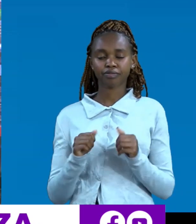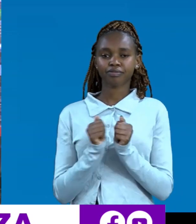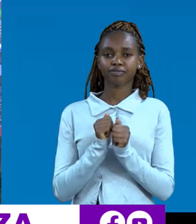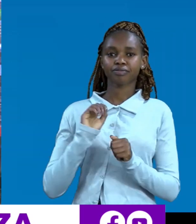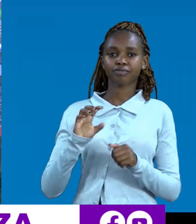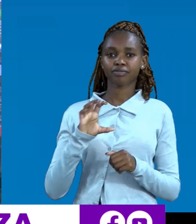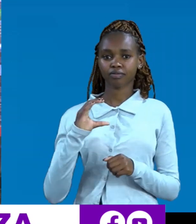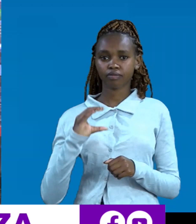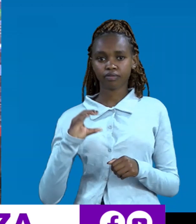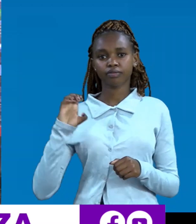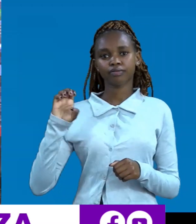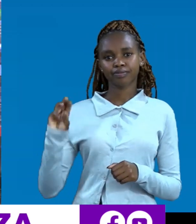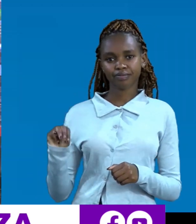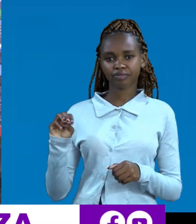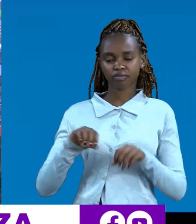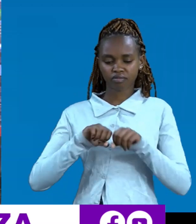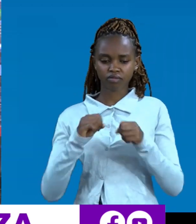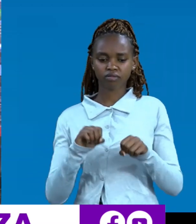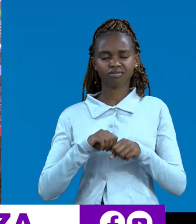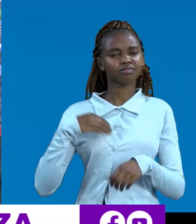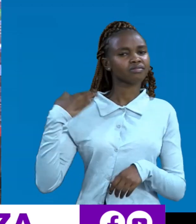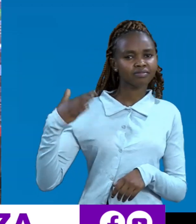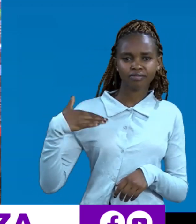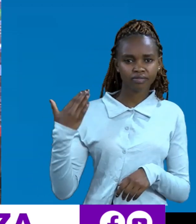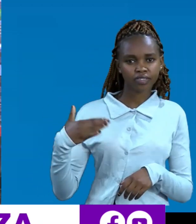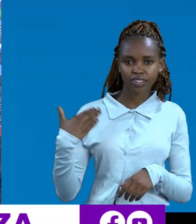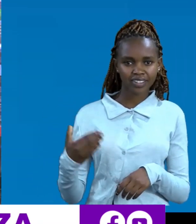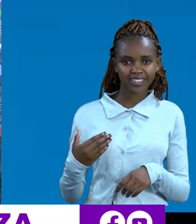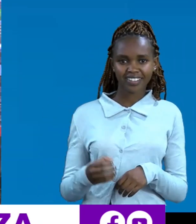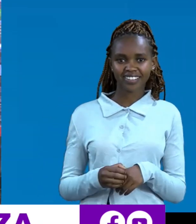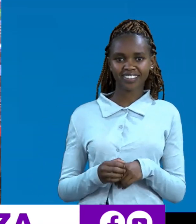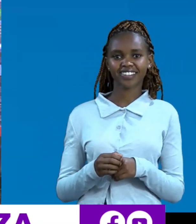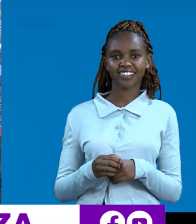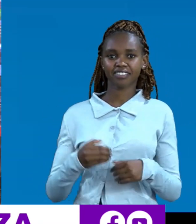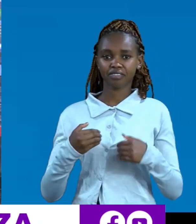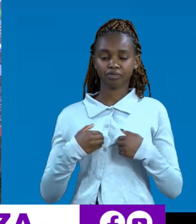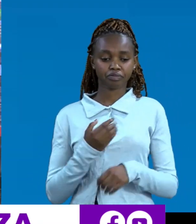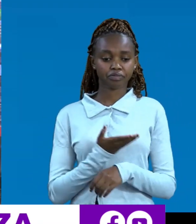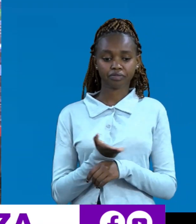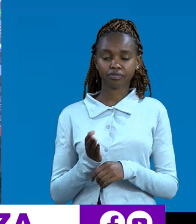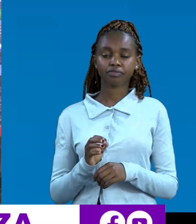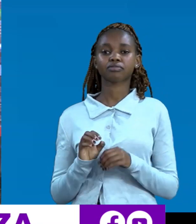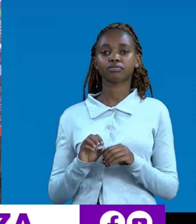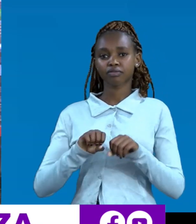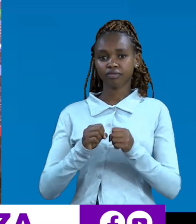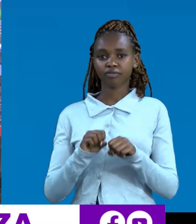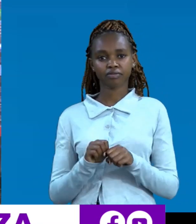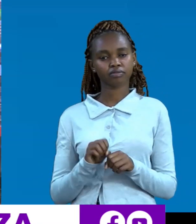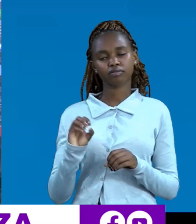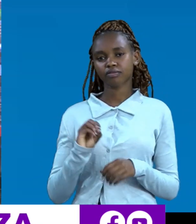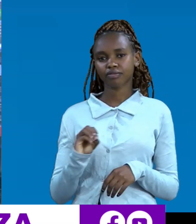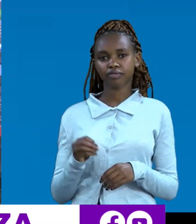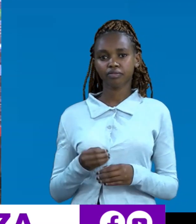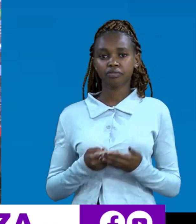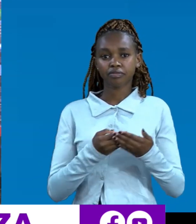centimeters. Kanavunjika. Oxford, hata hakuwa anakupatia. Hata kumuomba. Hakuwa